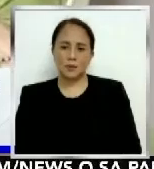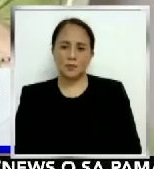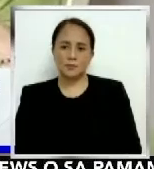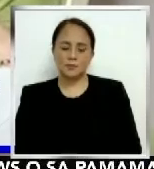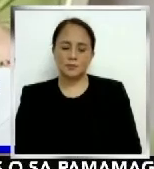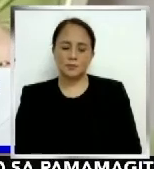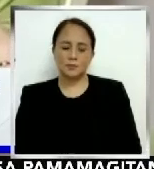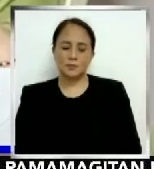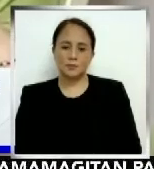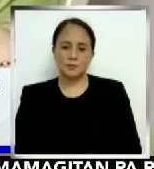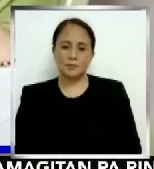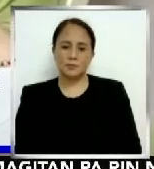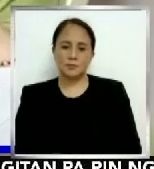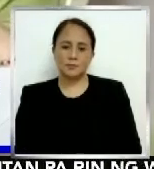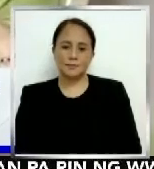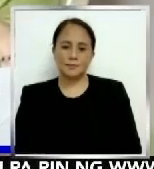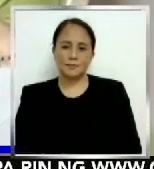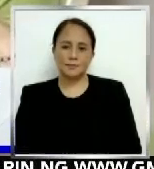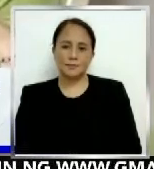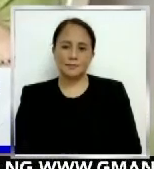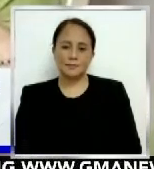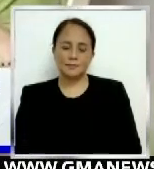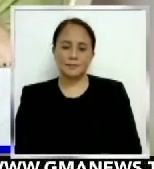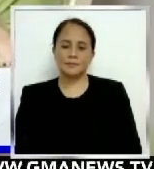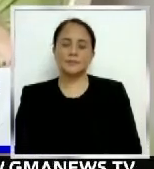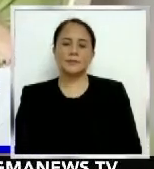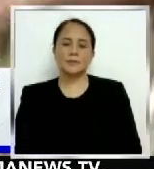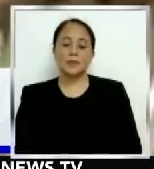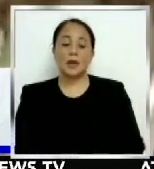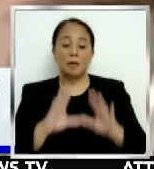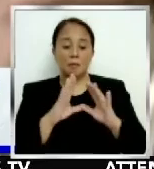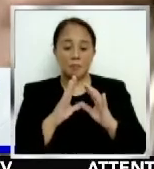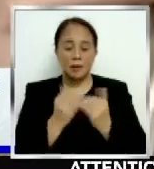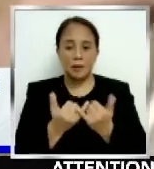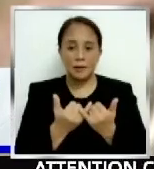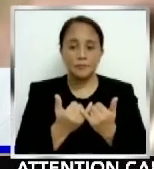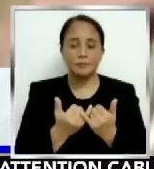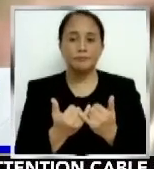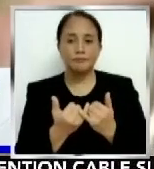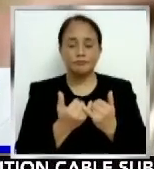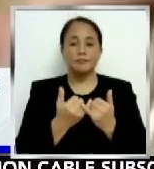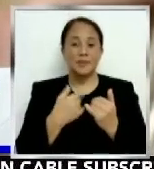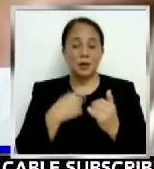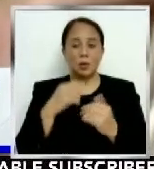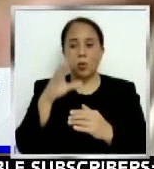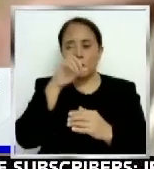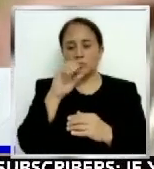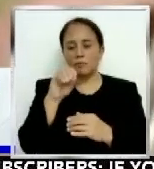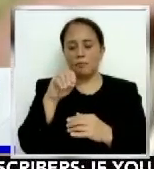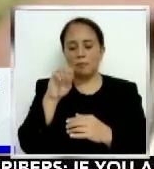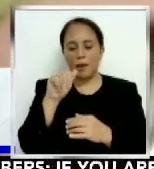Oh, nanay. Inaresto ng mga taga-barangay Old Balara sa Quezon City ang babaeng ito dahil umuno sa tangka nitong pagdukot